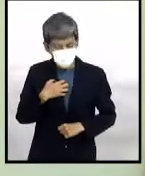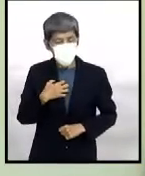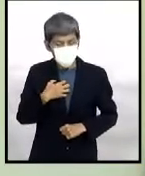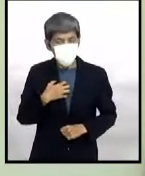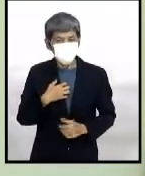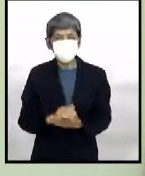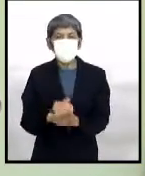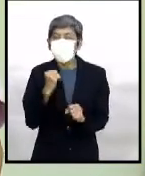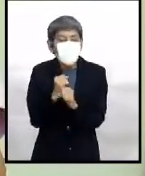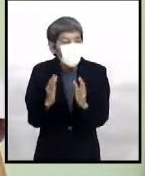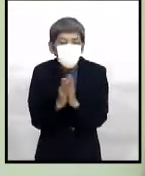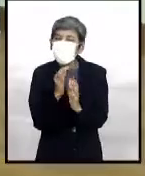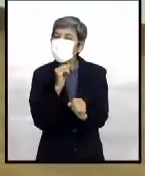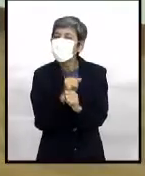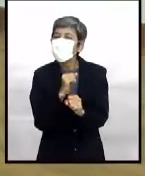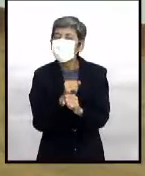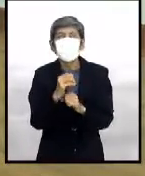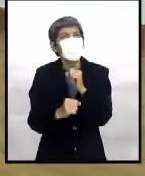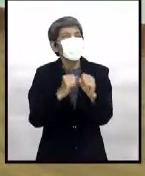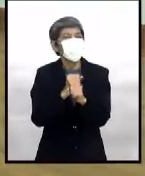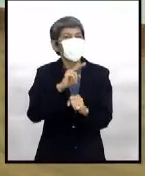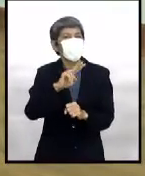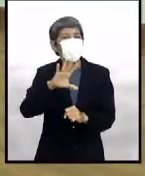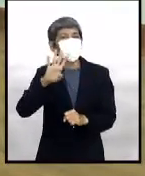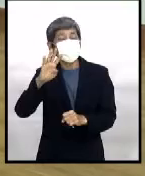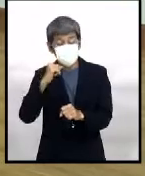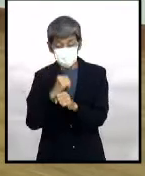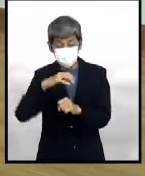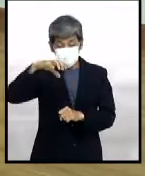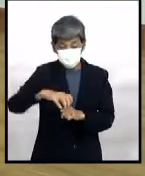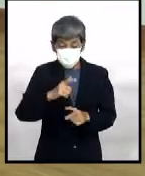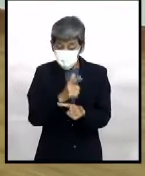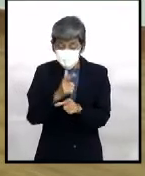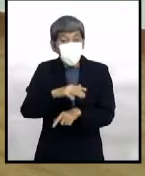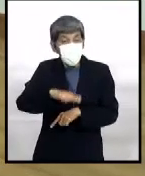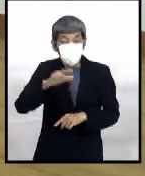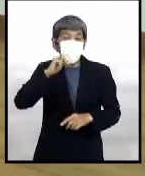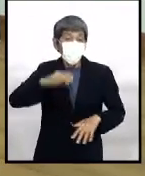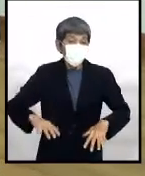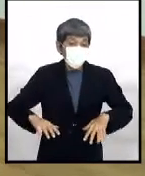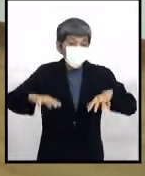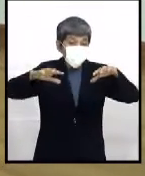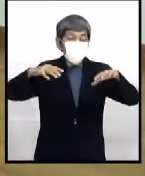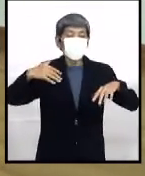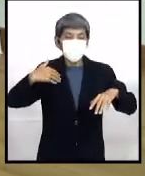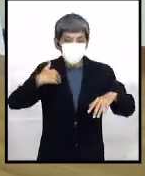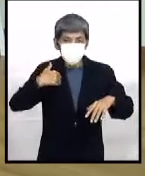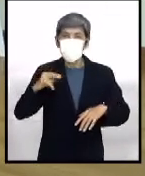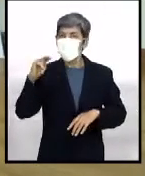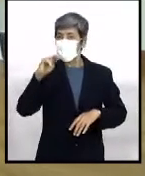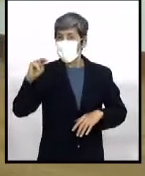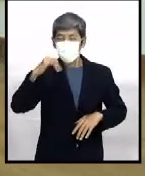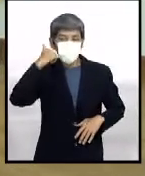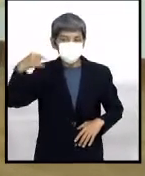เงี้ยนะครับก็ทำไปด้วยเสร็จแล้วปี54นั่นแหละพอเราทำเนอร์เซอรี่มาได้เกือบปีนึงตอนน้ำท่วมมีคุณน้า